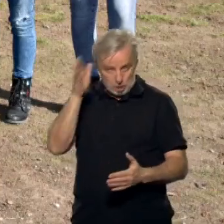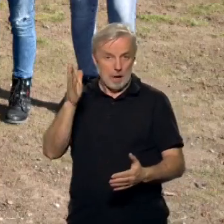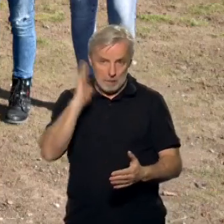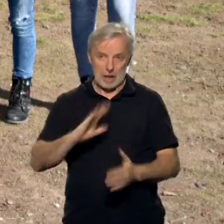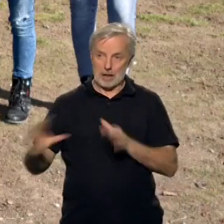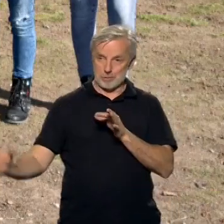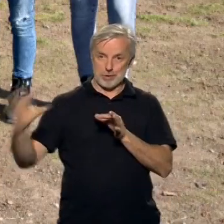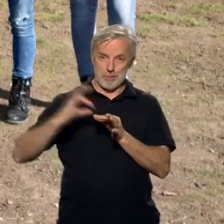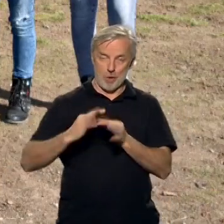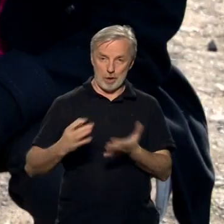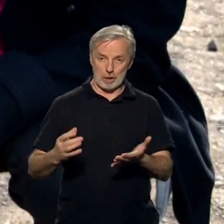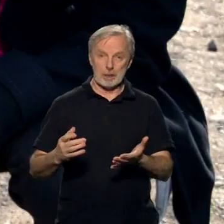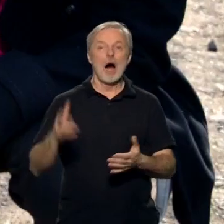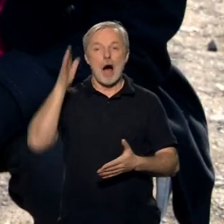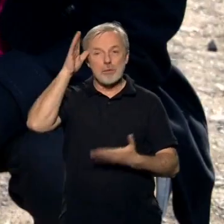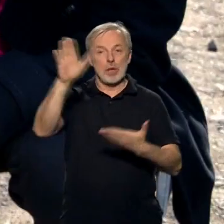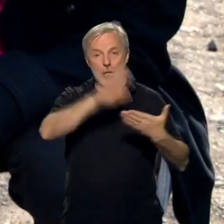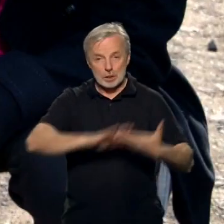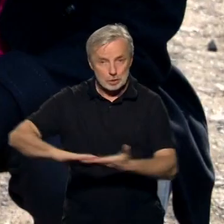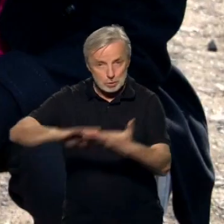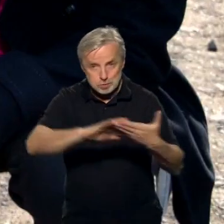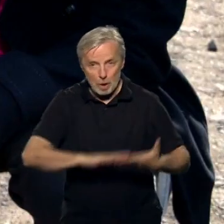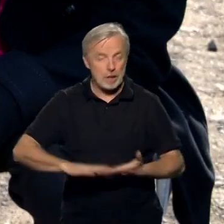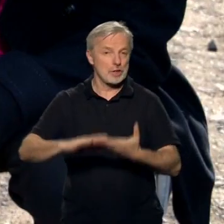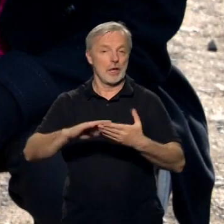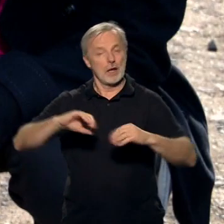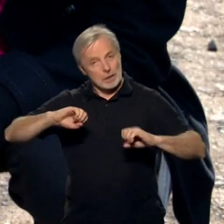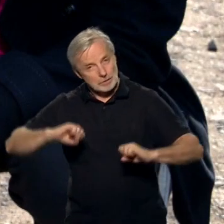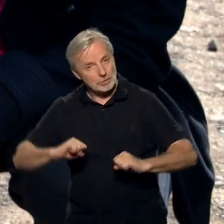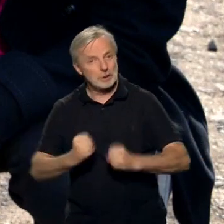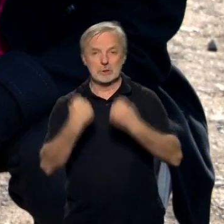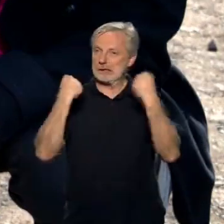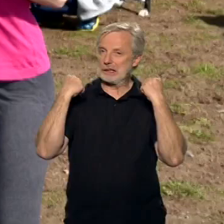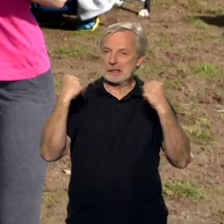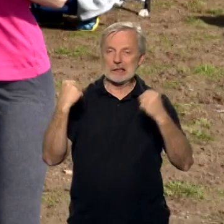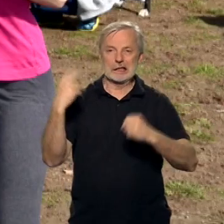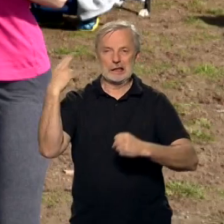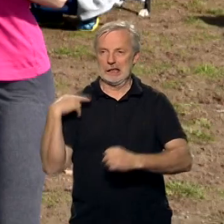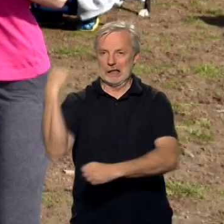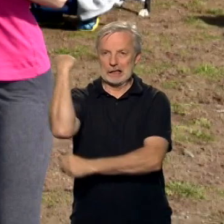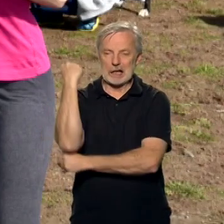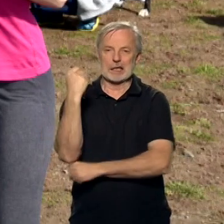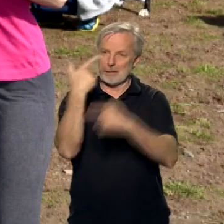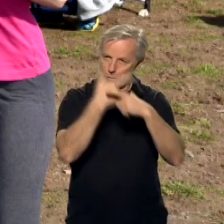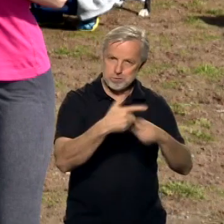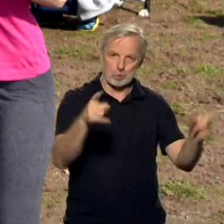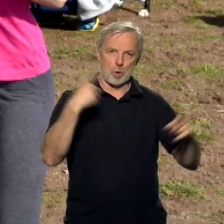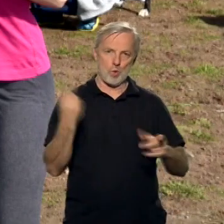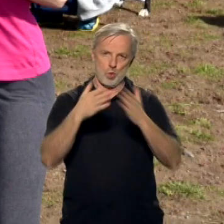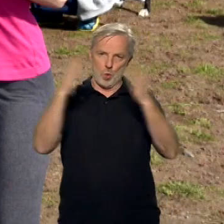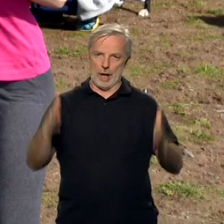přidají a společně vybudujeme ještě silnější a větší nadační fond, než jsme teď.